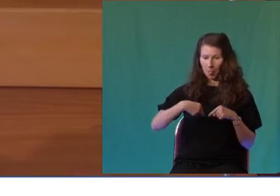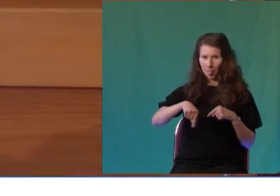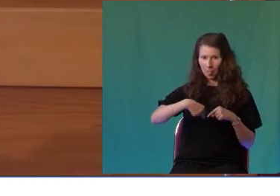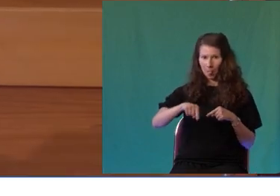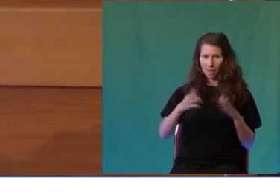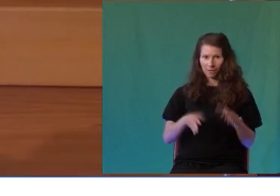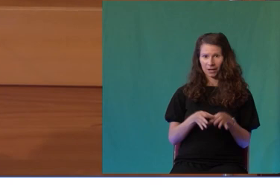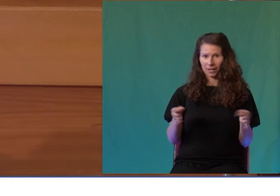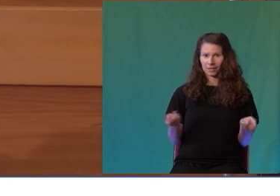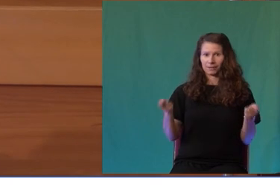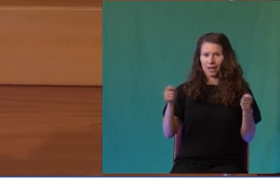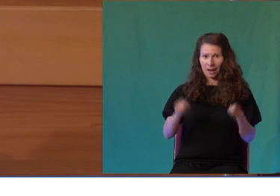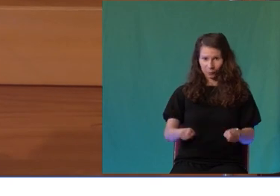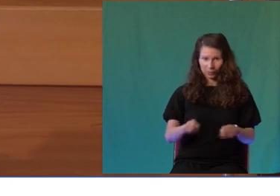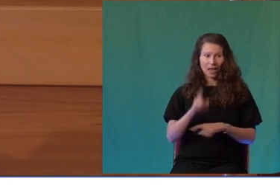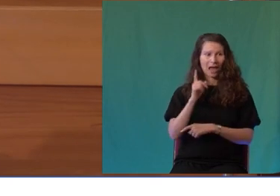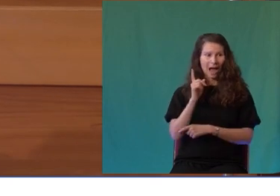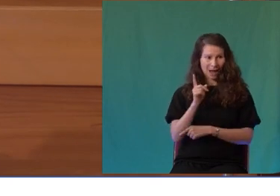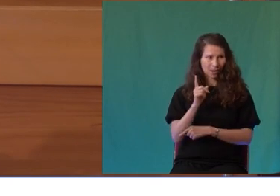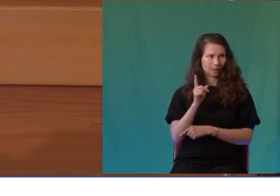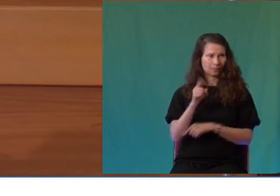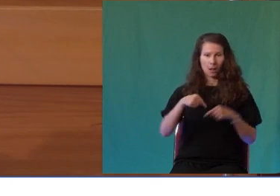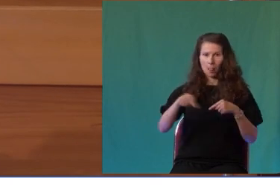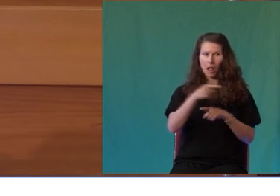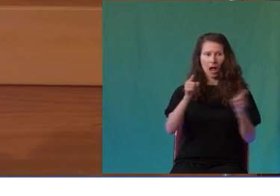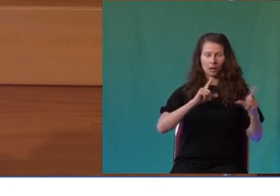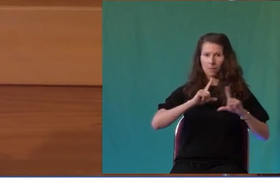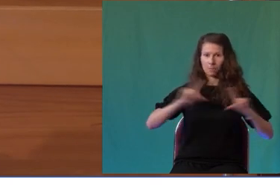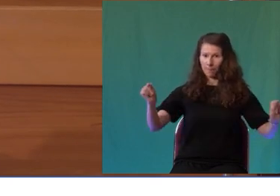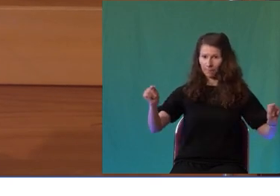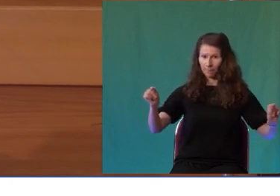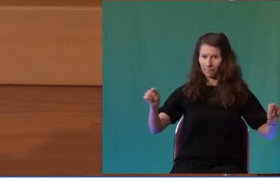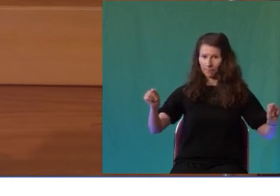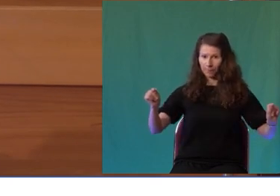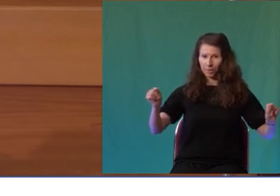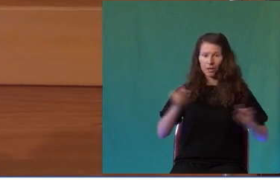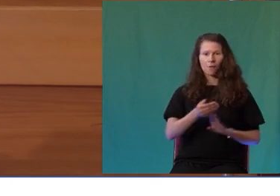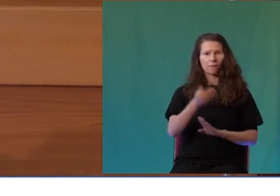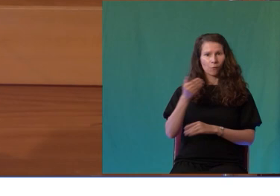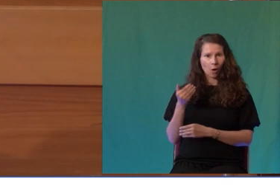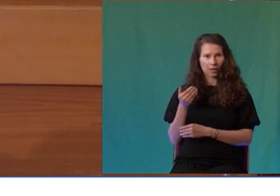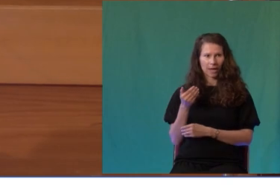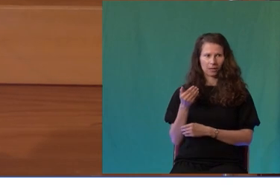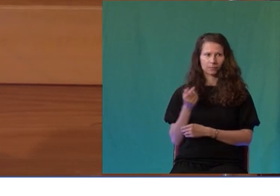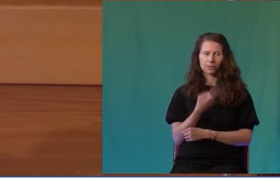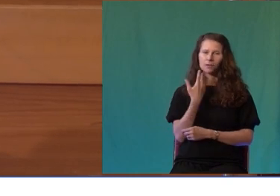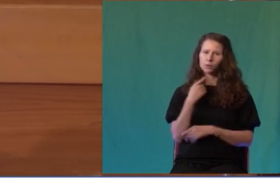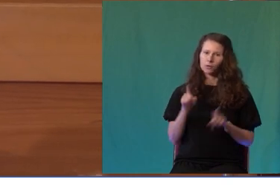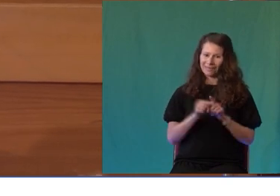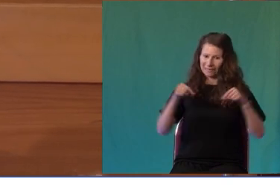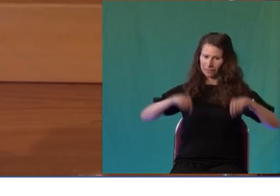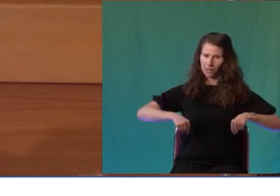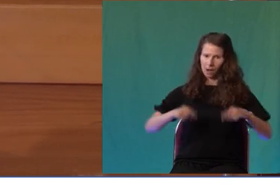des fachtags aber bevor wir jetzt gleich alle auseinander gehen soll quasi als als Kind Essenz dieses